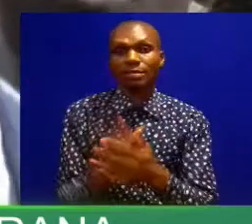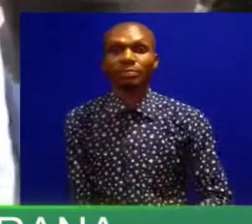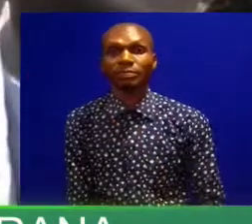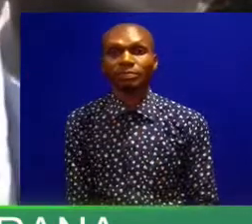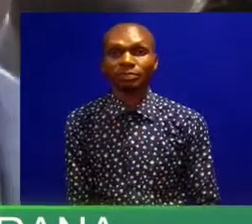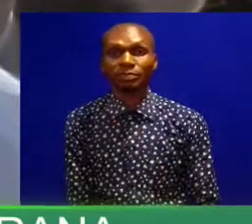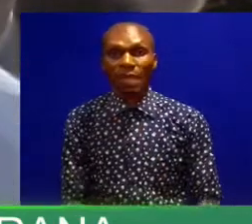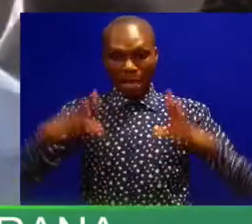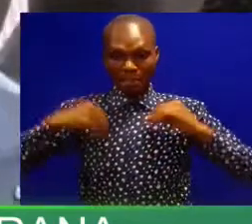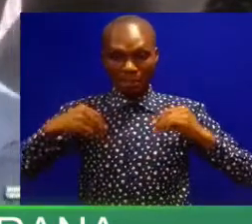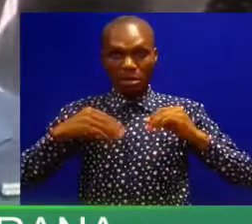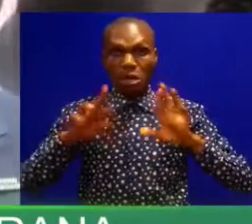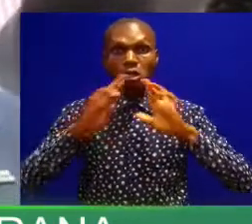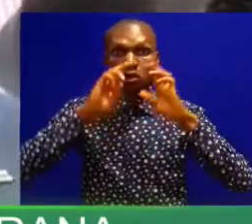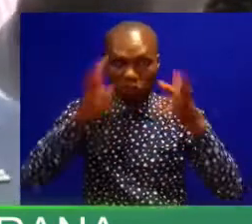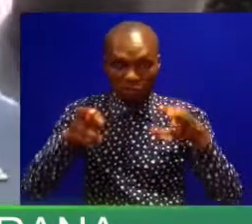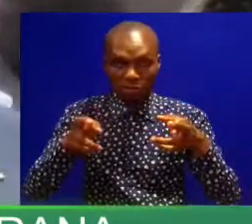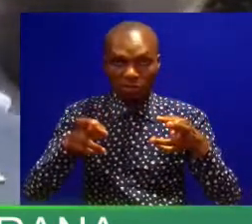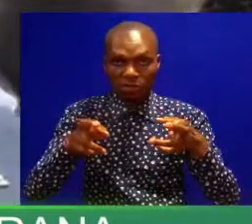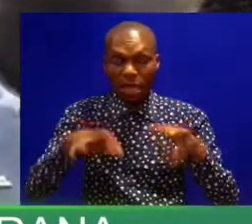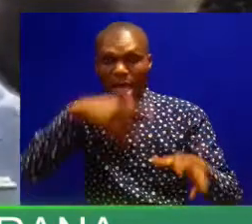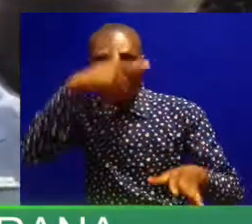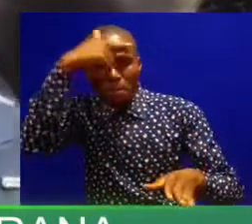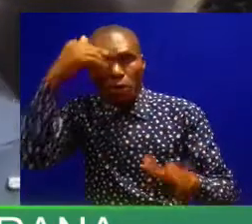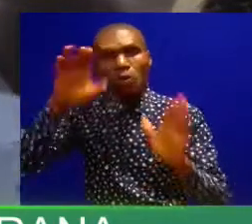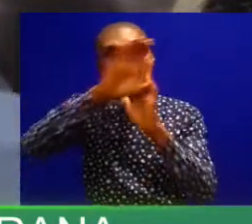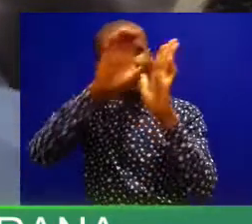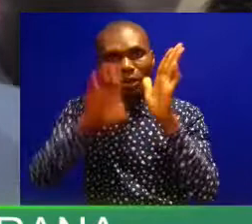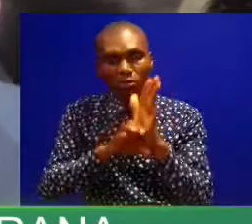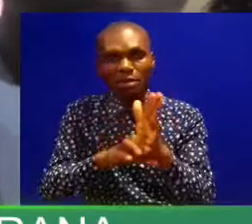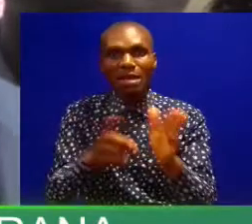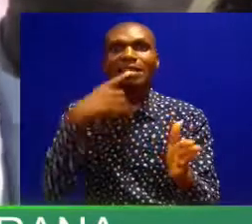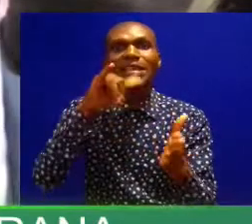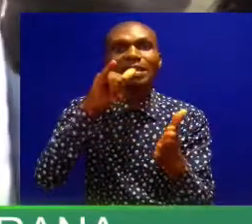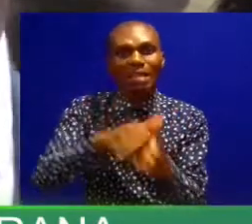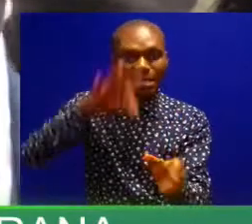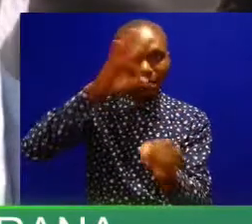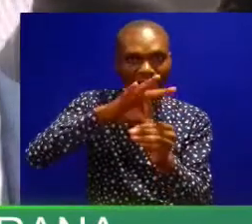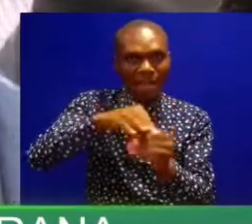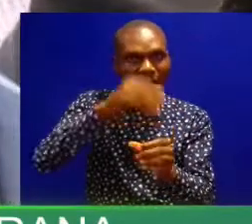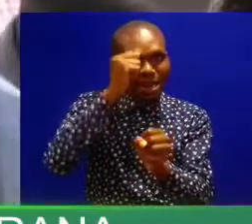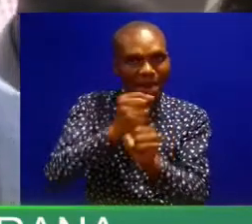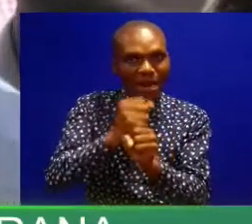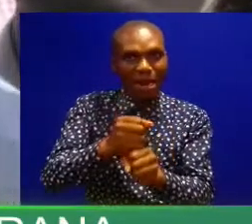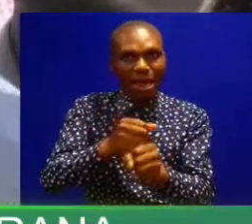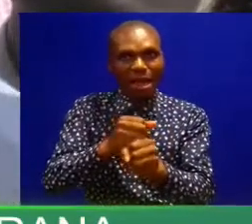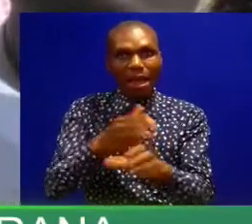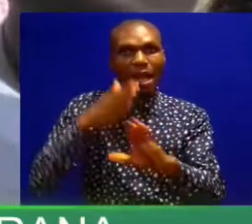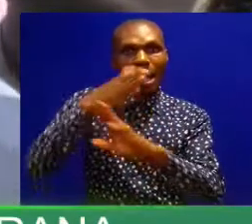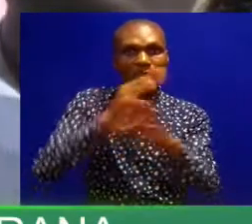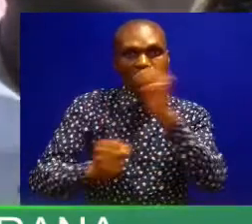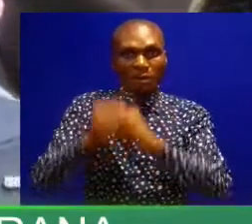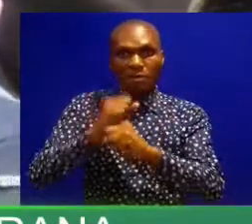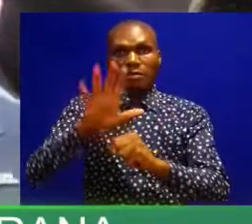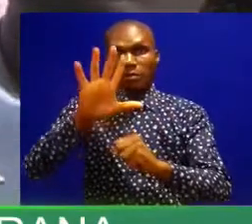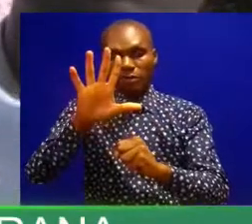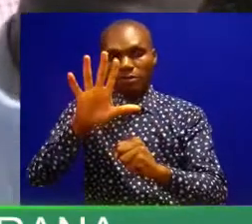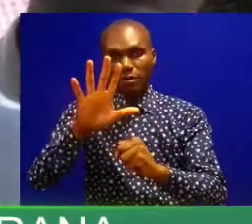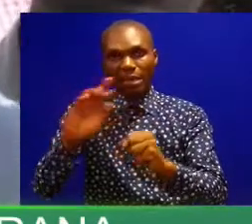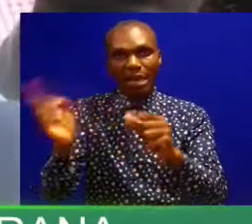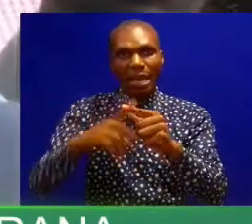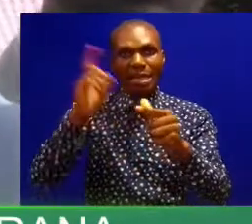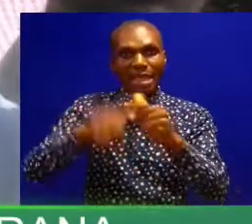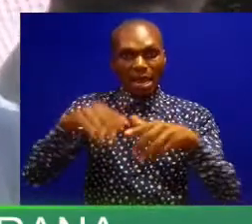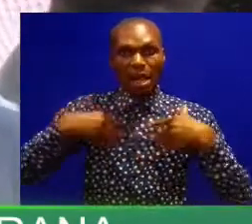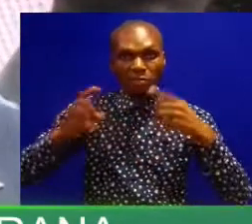tumekubali yu matokeo sababu katiba yetu na tuambia kwamba uchaguzi utafanyo kila miaka tano na kutakuwa